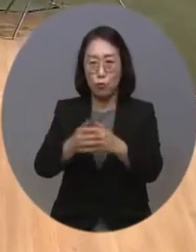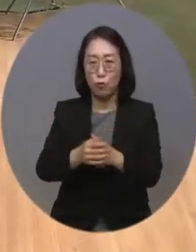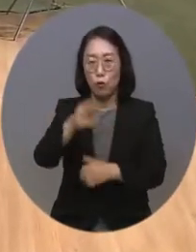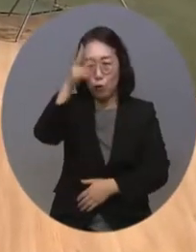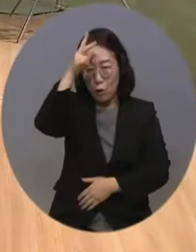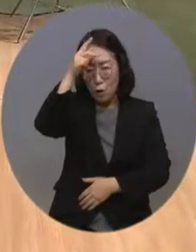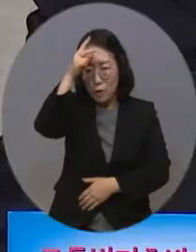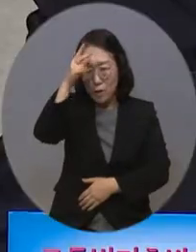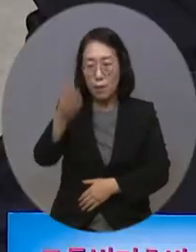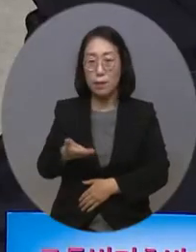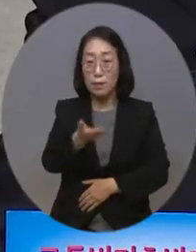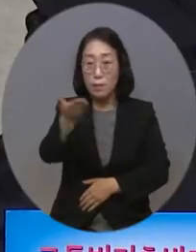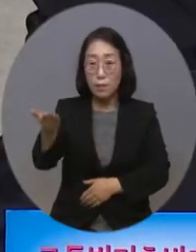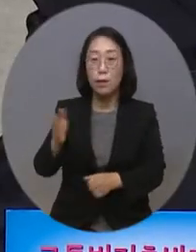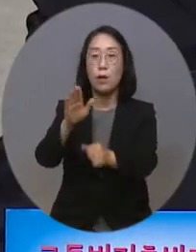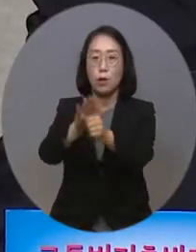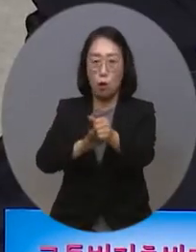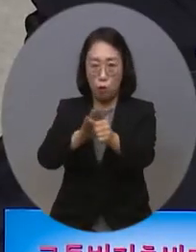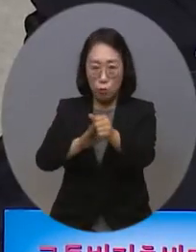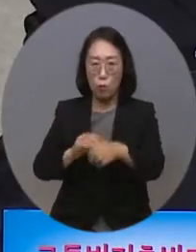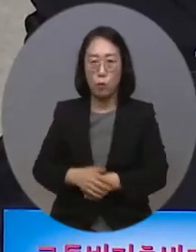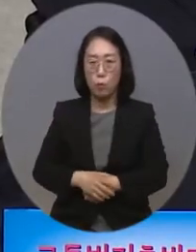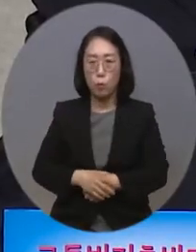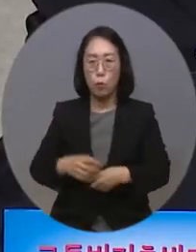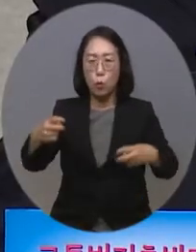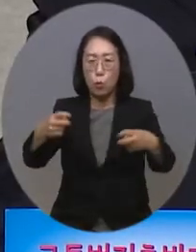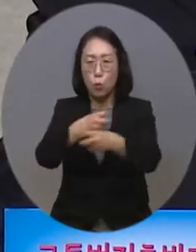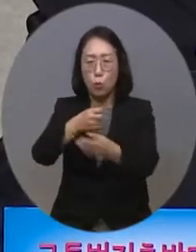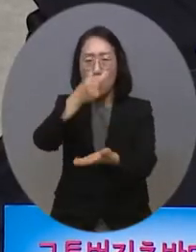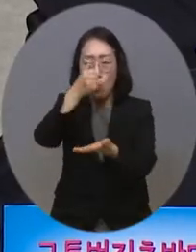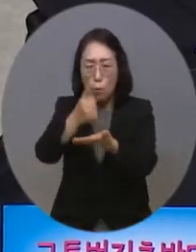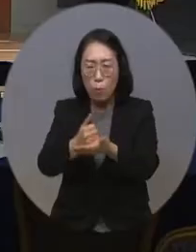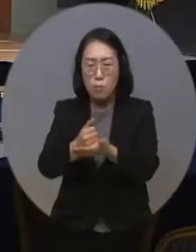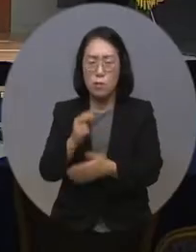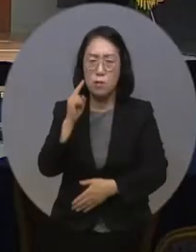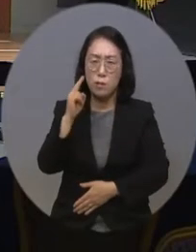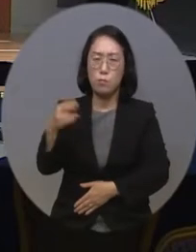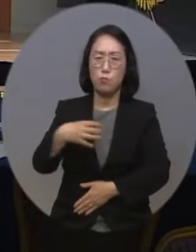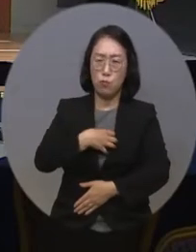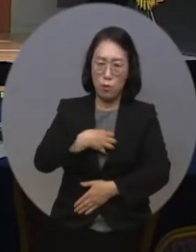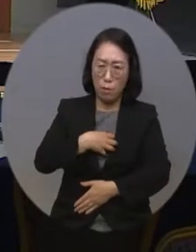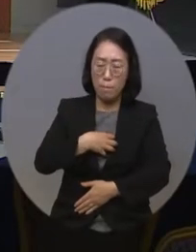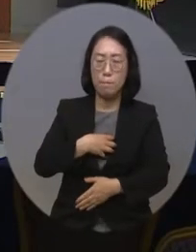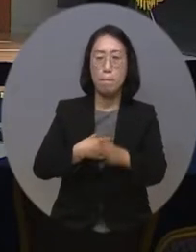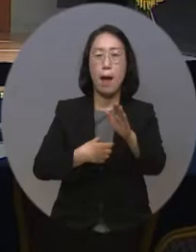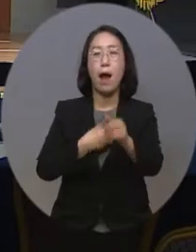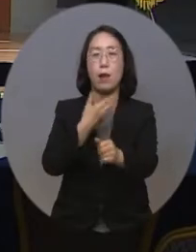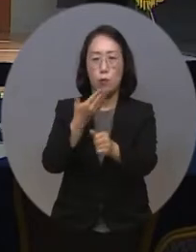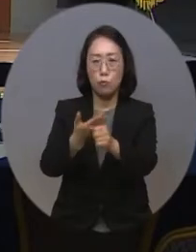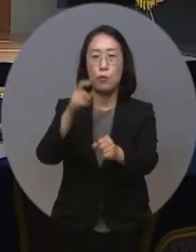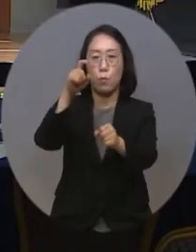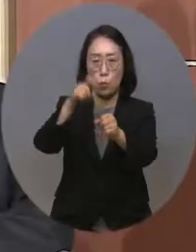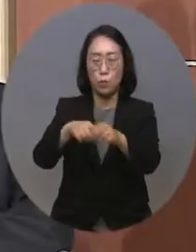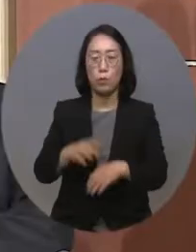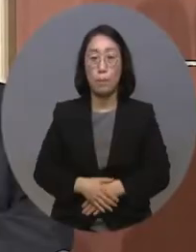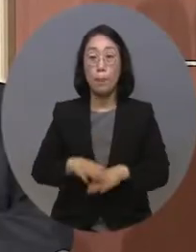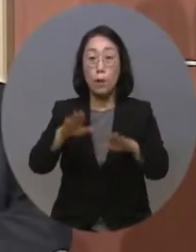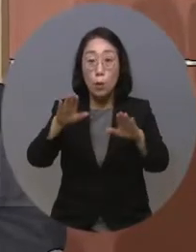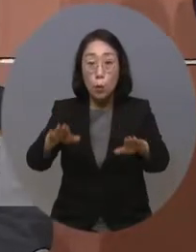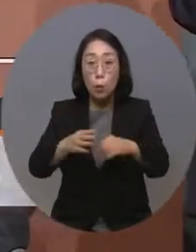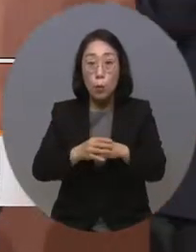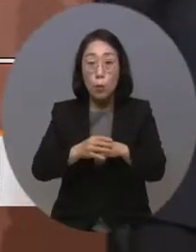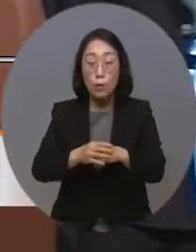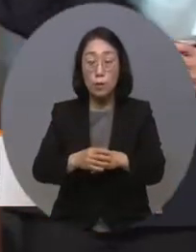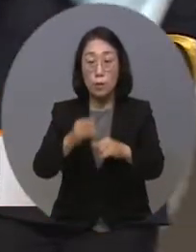공무원들을 격려하고 교통범죄의 심각성과 경각심을 심어주기 위해 열리고 있습니다. 올해의